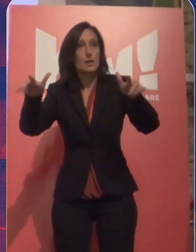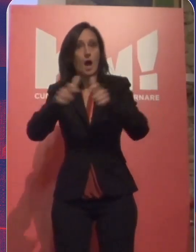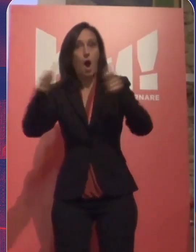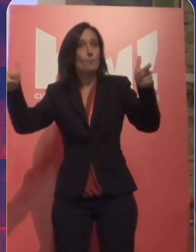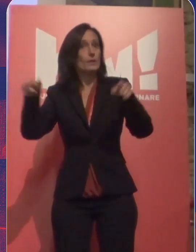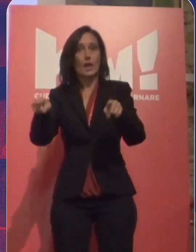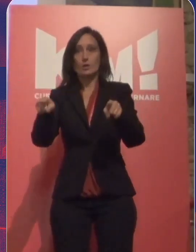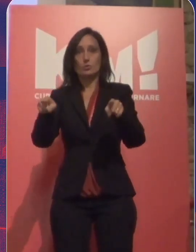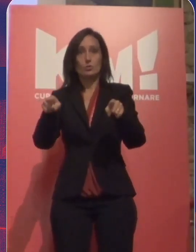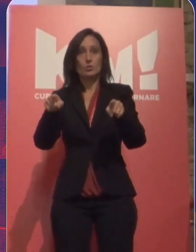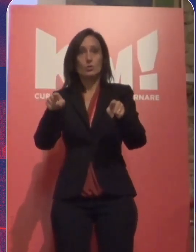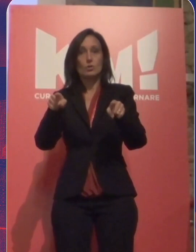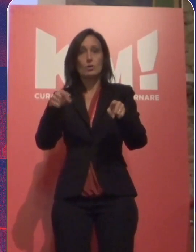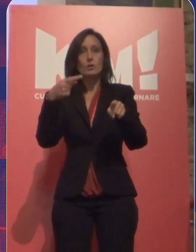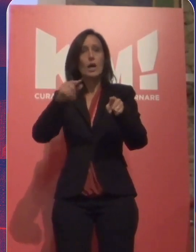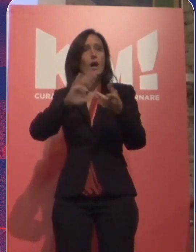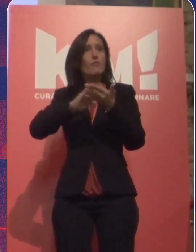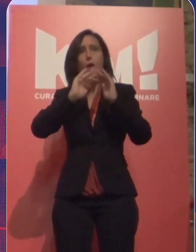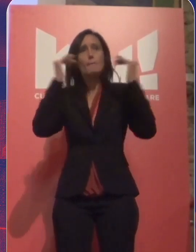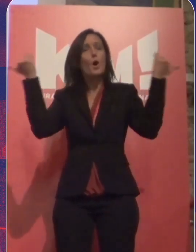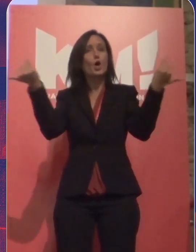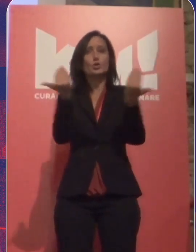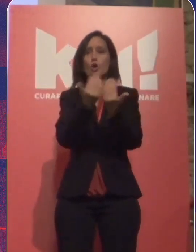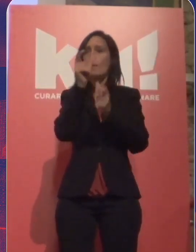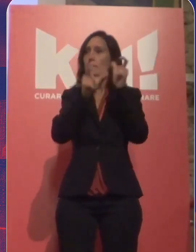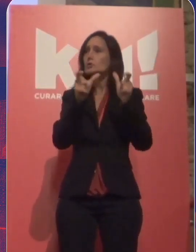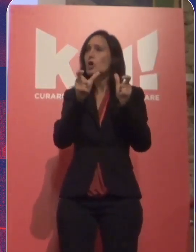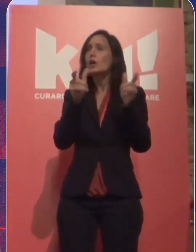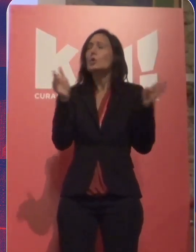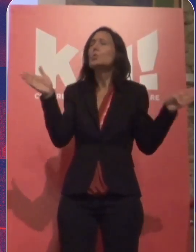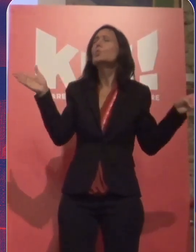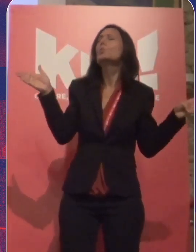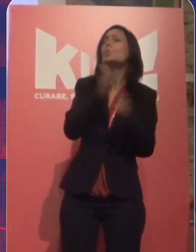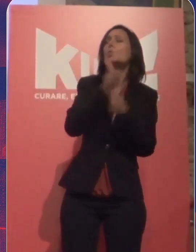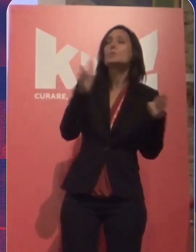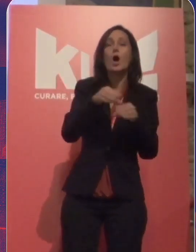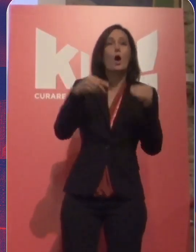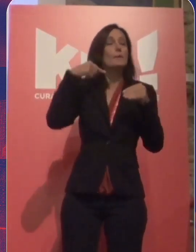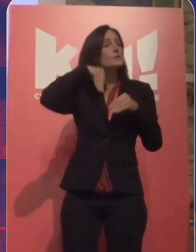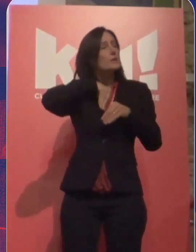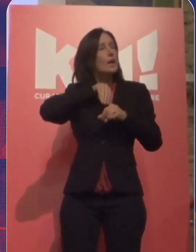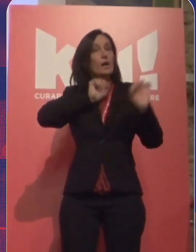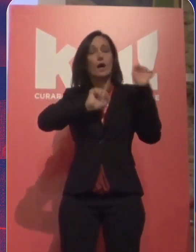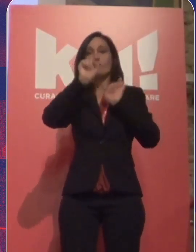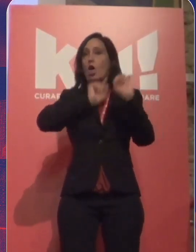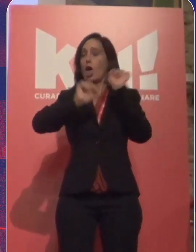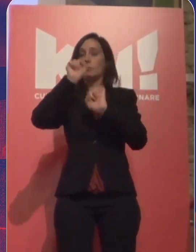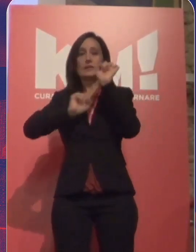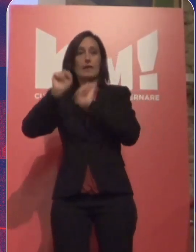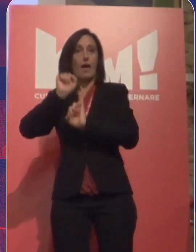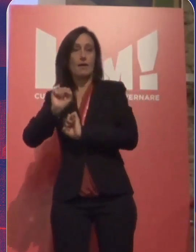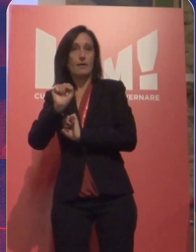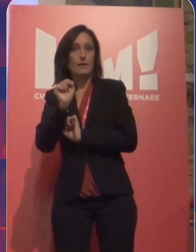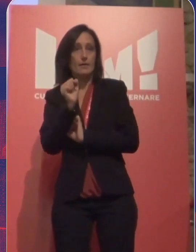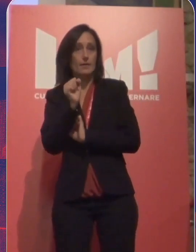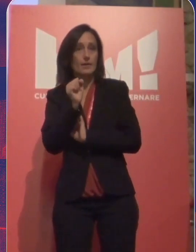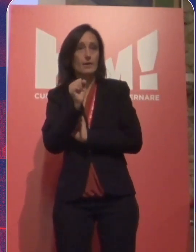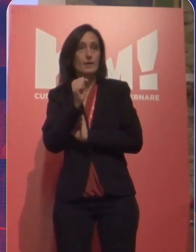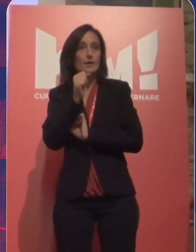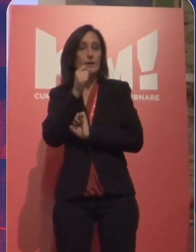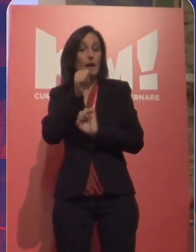fobia è stata una risposta collettiva anche politica per certi versi necessaria